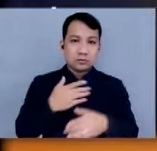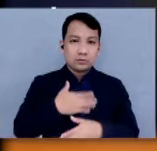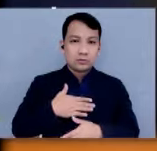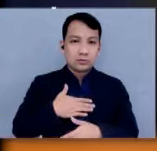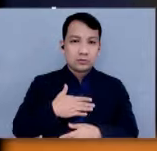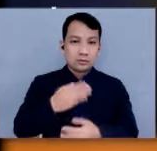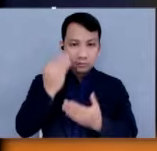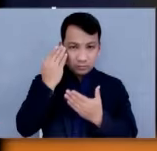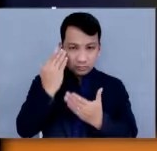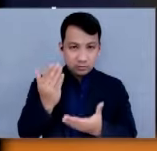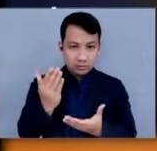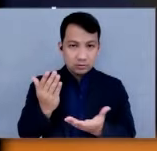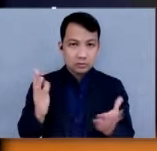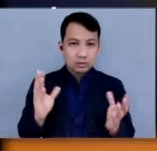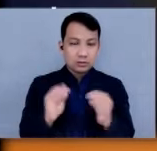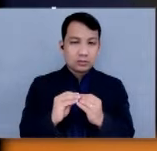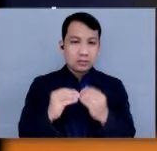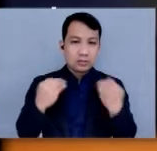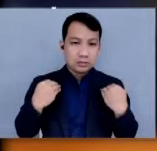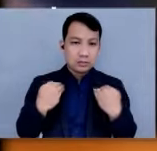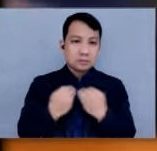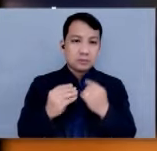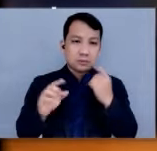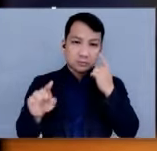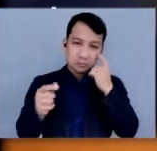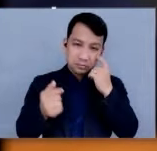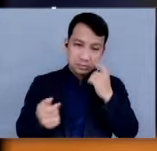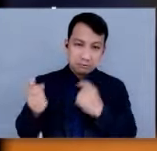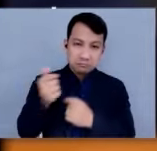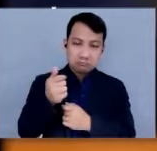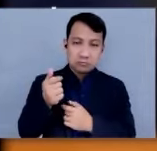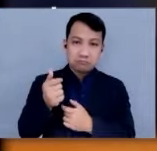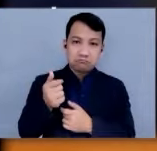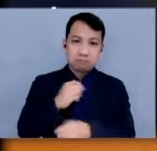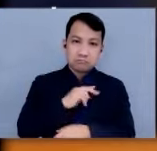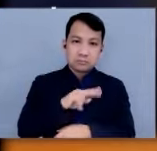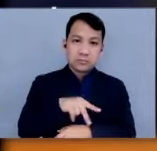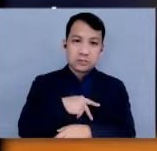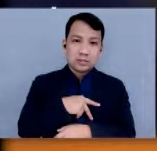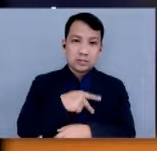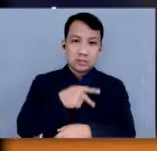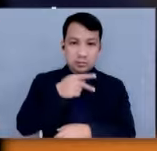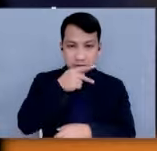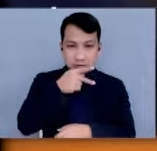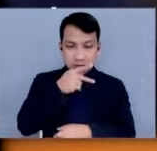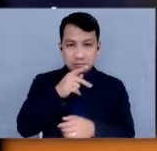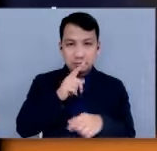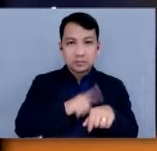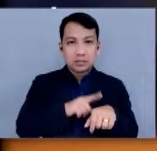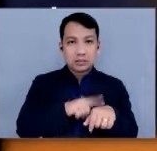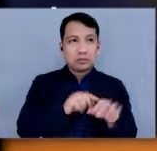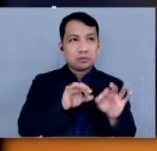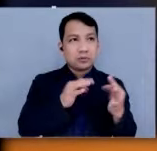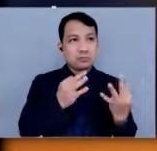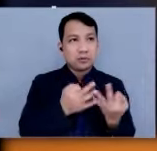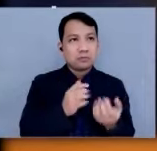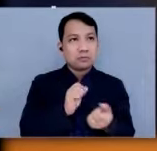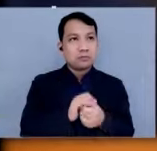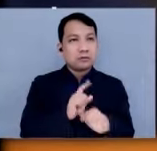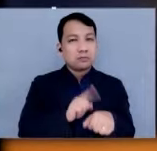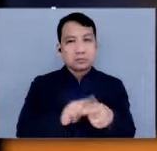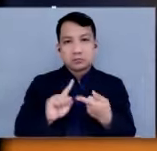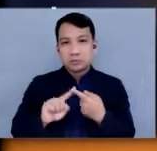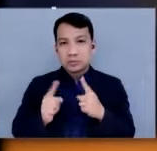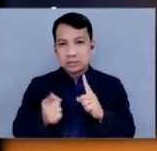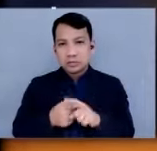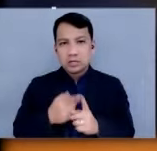pag ang ating mga miyembro ay nasa kanilang spending their personal time, especially with their families and friends, to